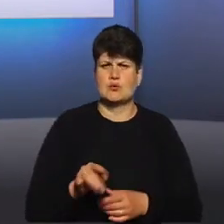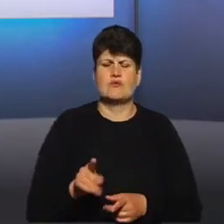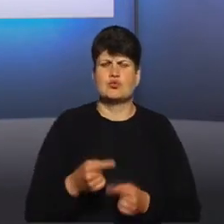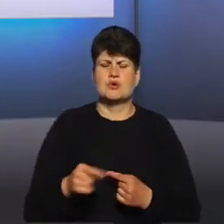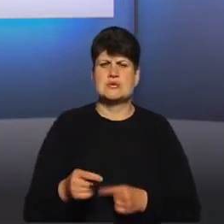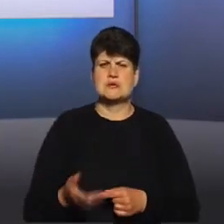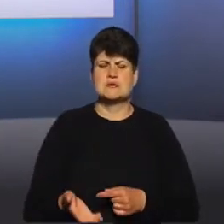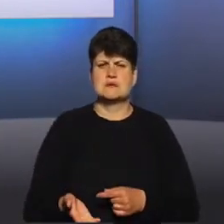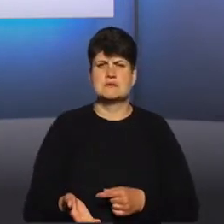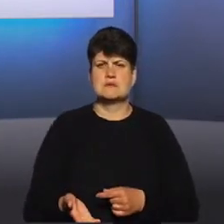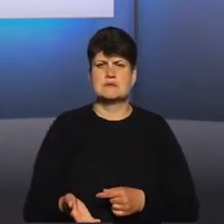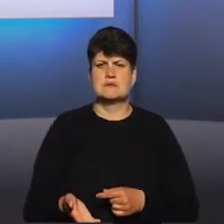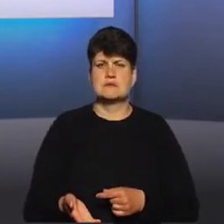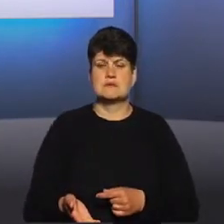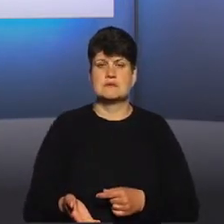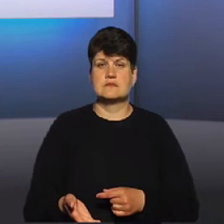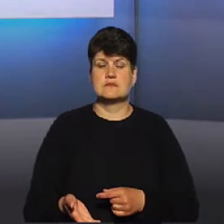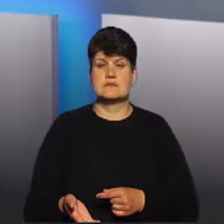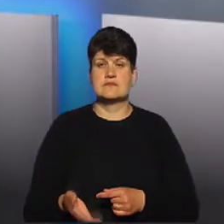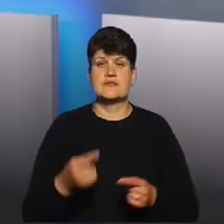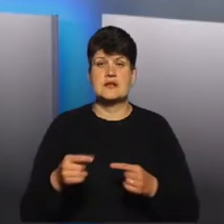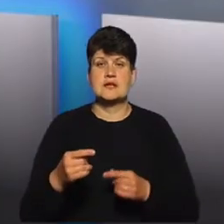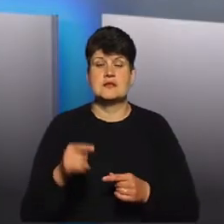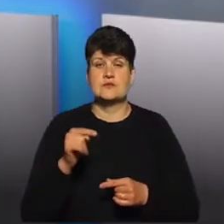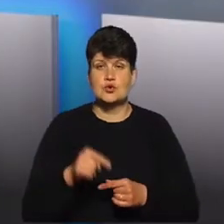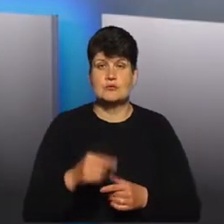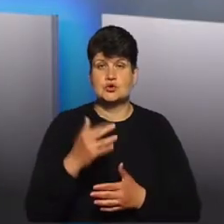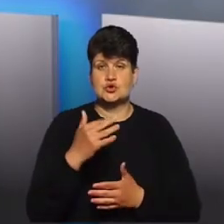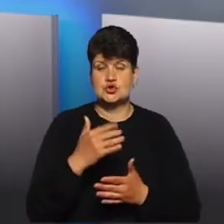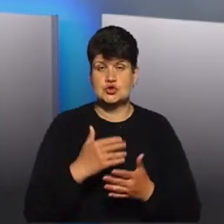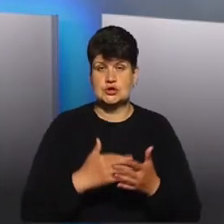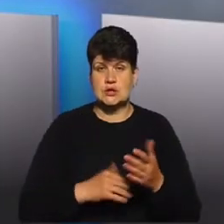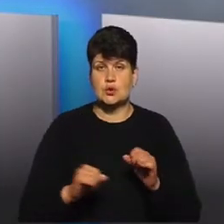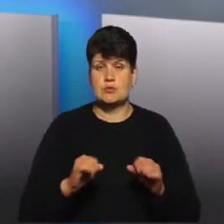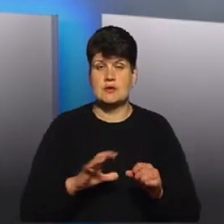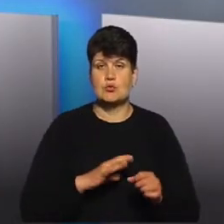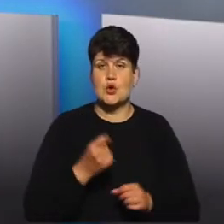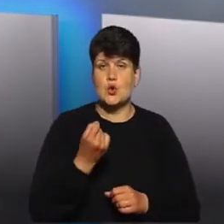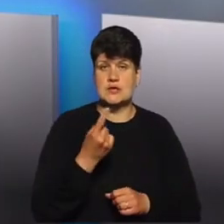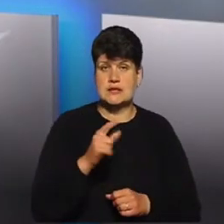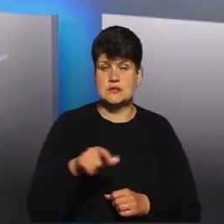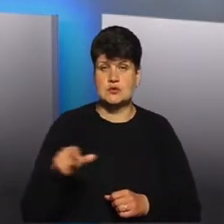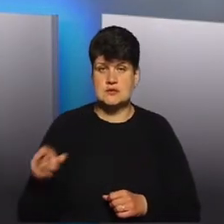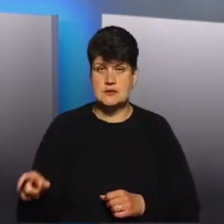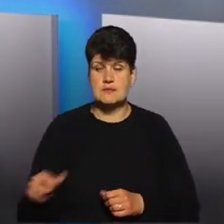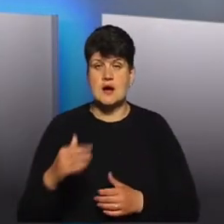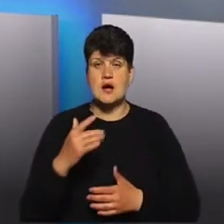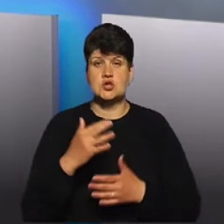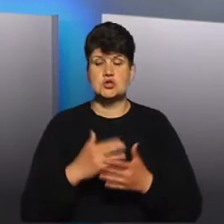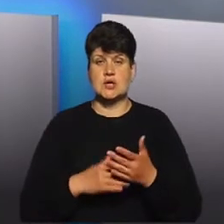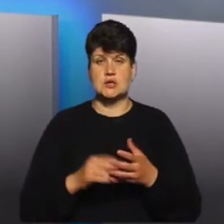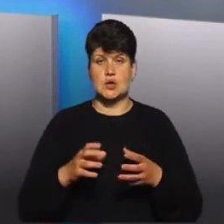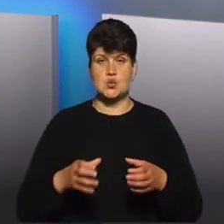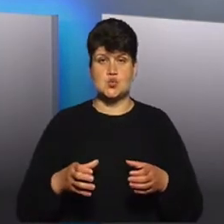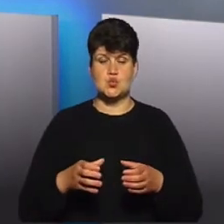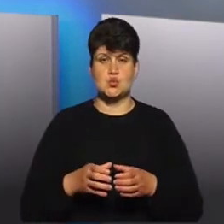Різниця в тому, що штатна структура управління була 11 осіб, а штатна структура в департаменті – це